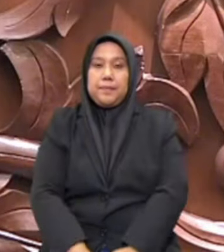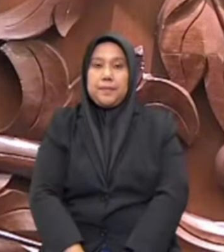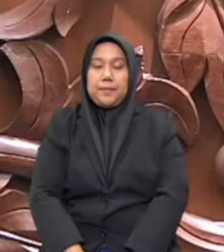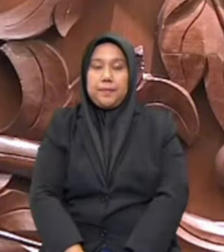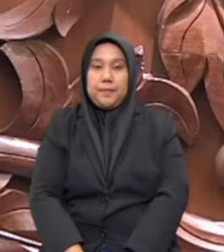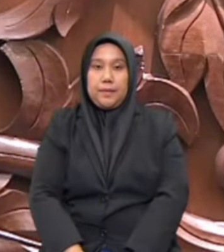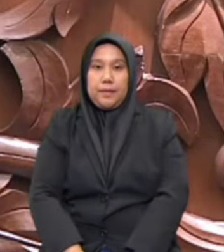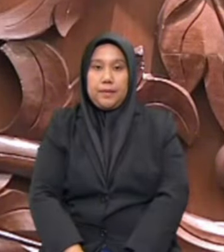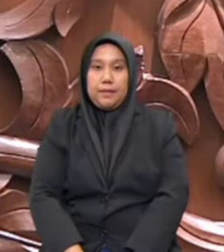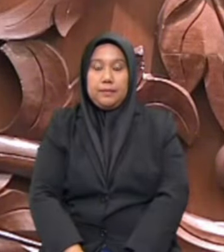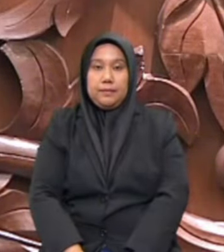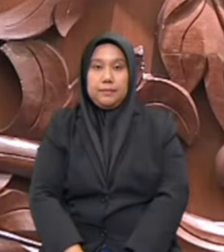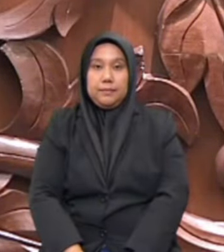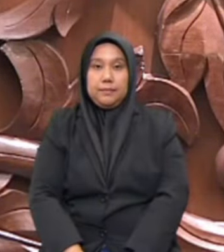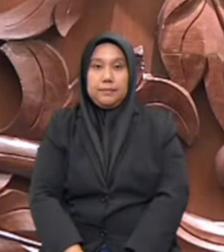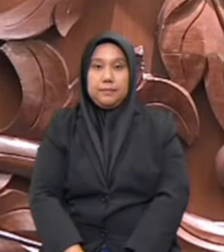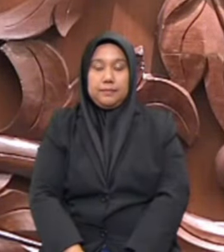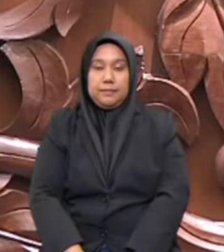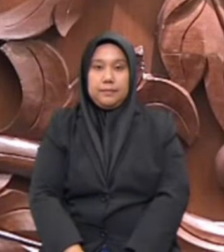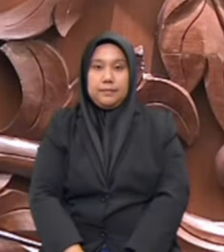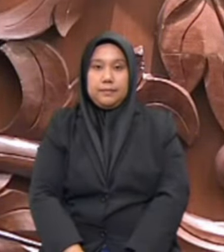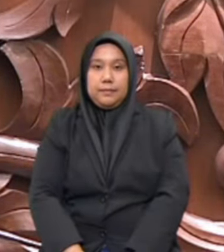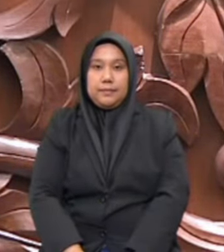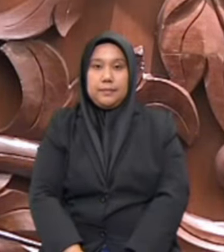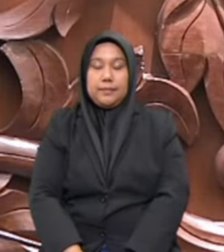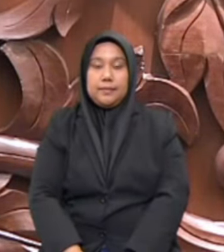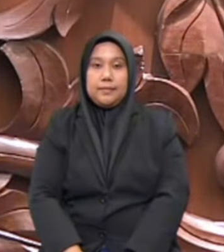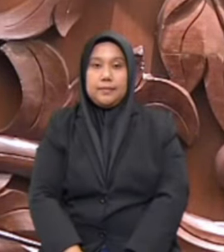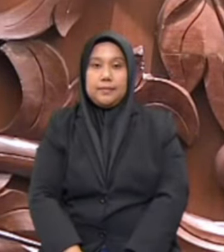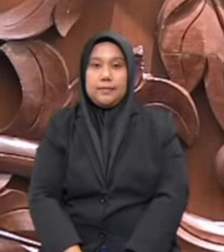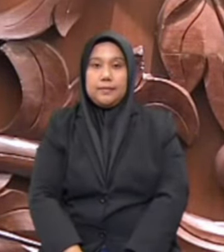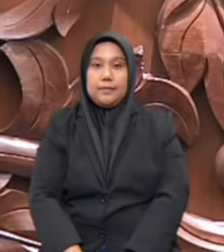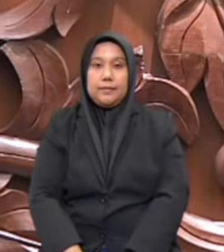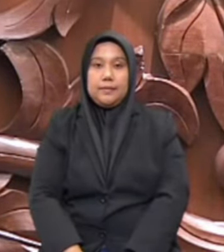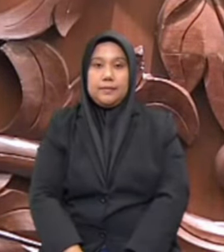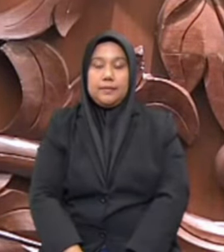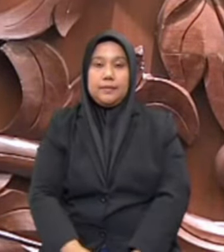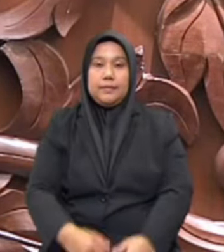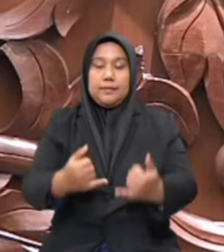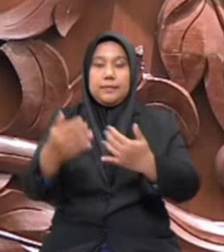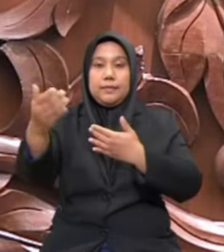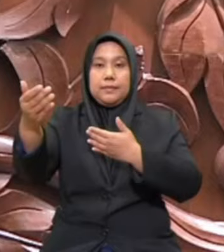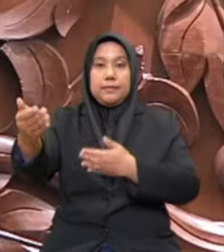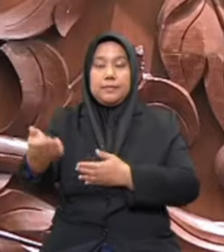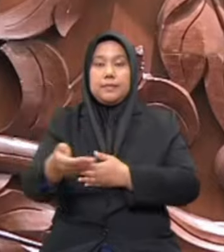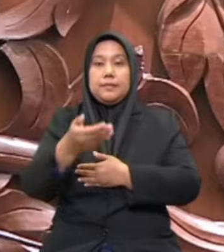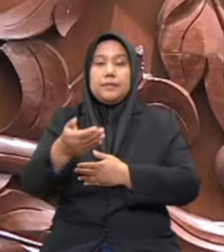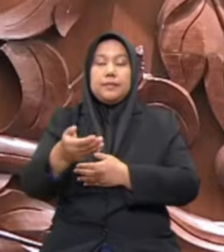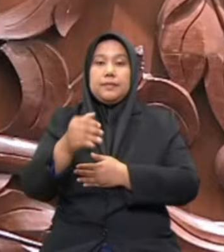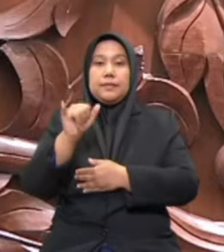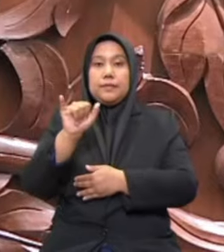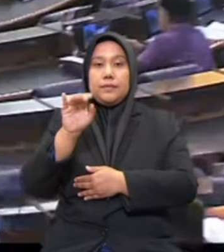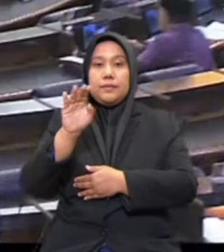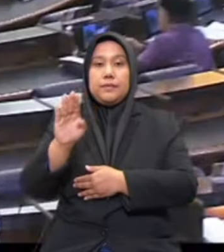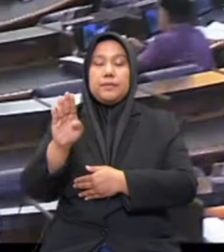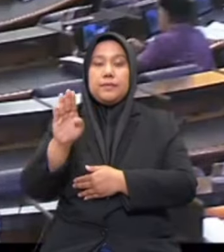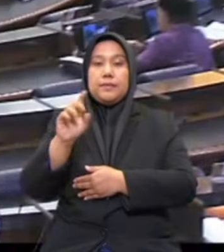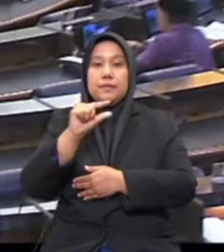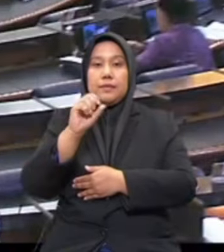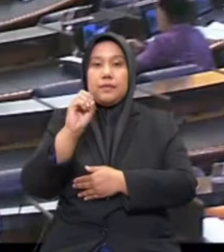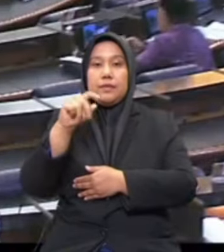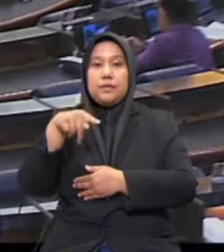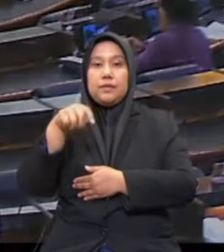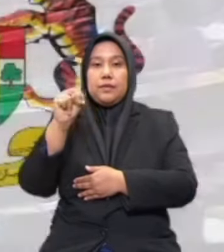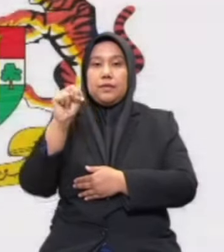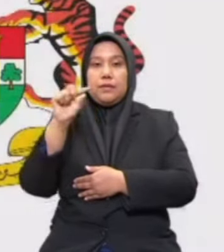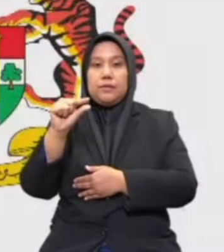Oke Baik Berikutnya saya mempersilakan yang berhormat goping terima kasih kepada timbalan speaker terima